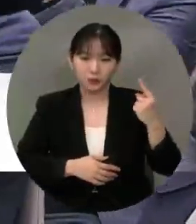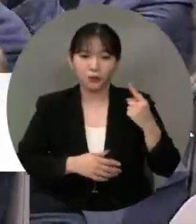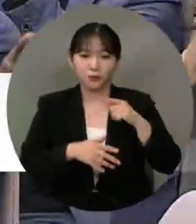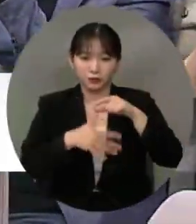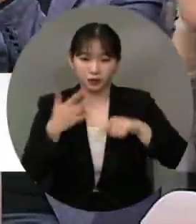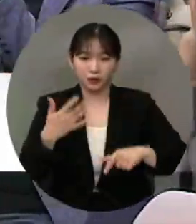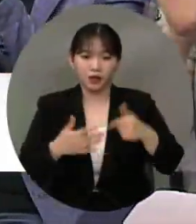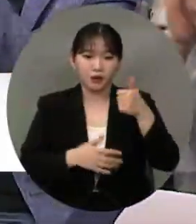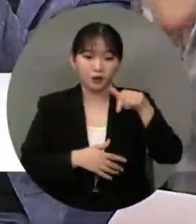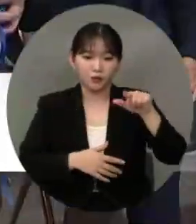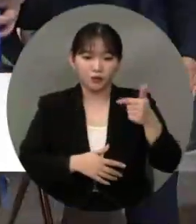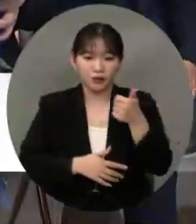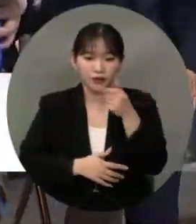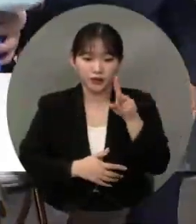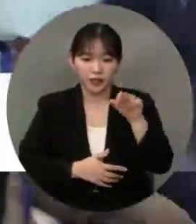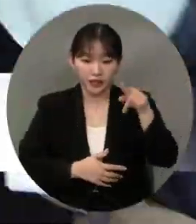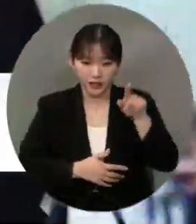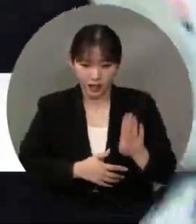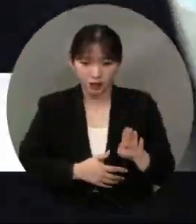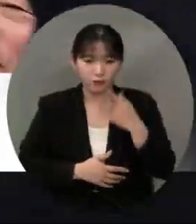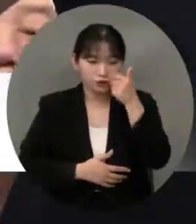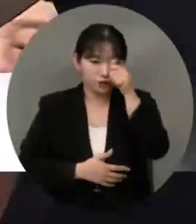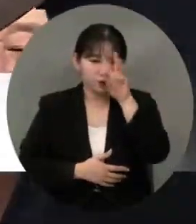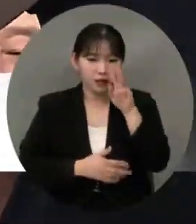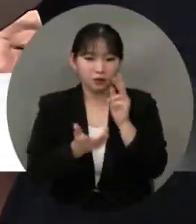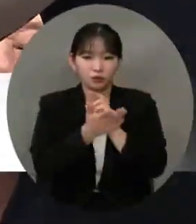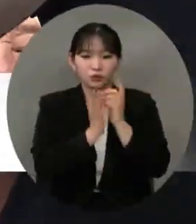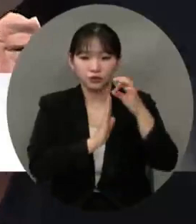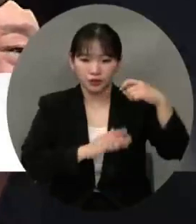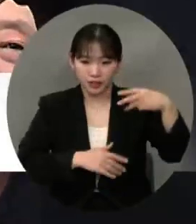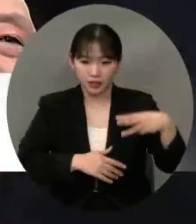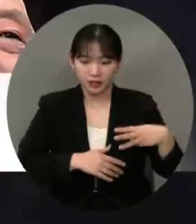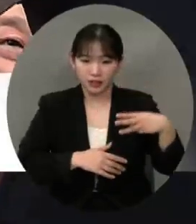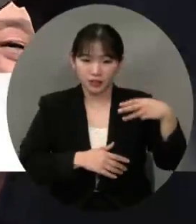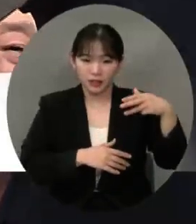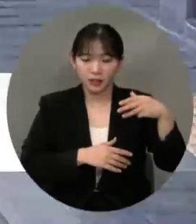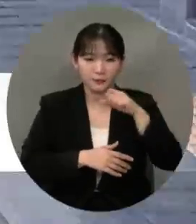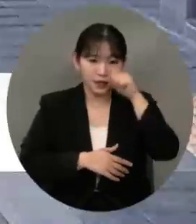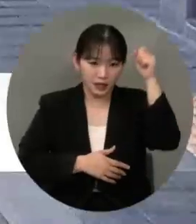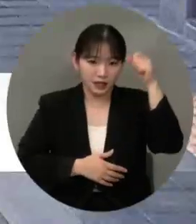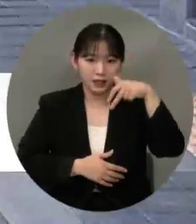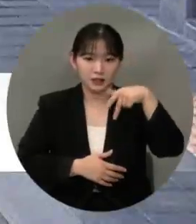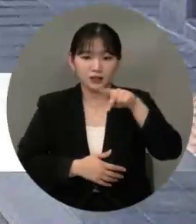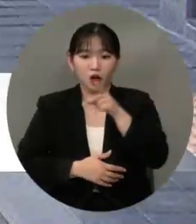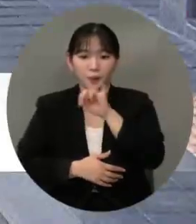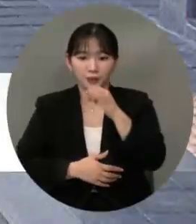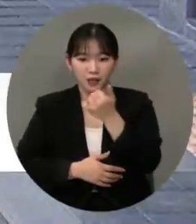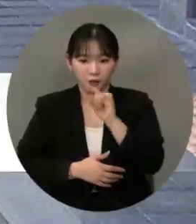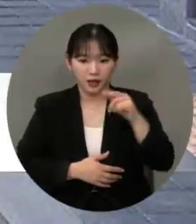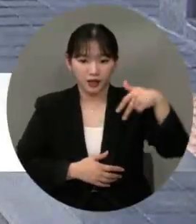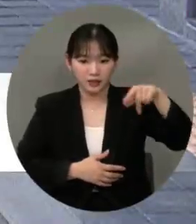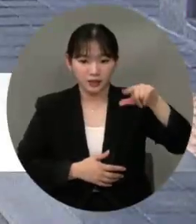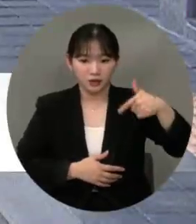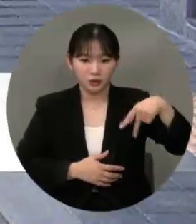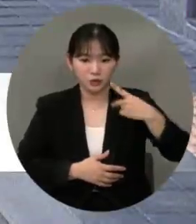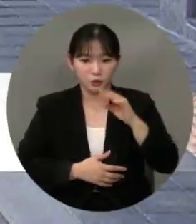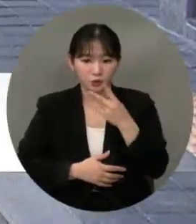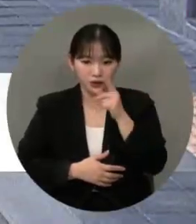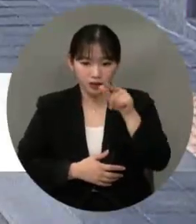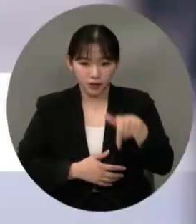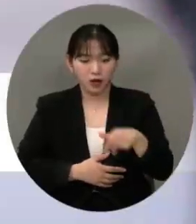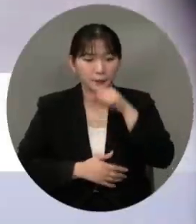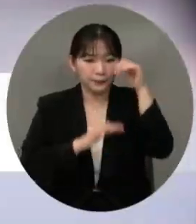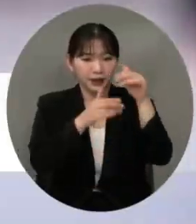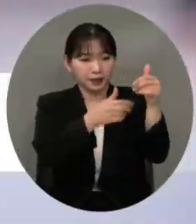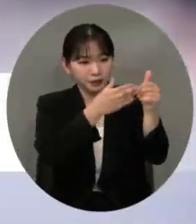순천 광양 곡성 구례을 당선인, 서미화 더불어민주연합 당선인, 전종덕 더불어민주연합 당선인을 초청해